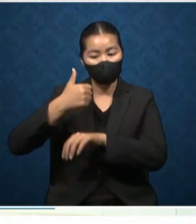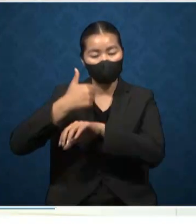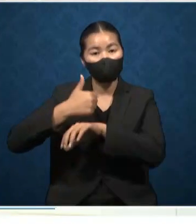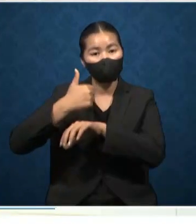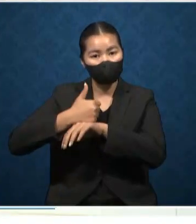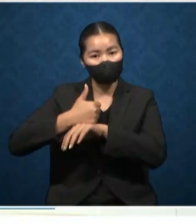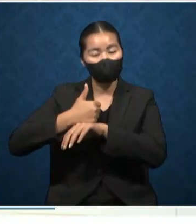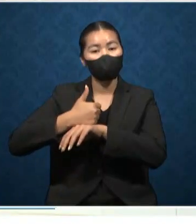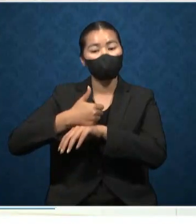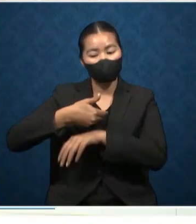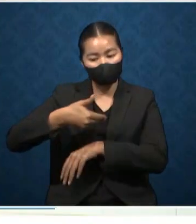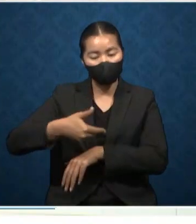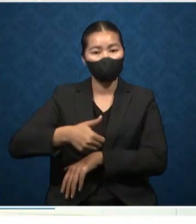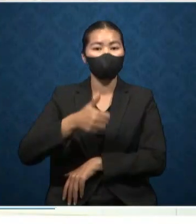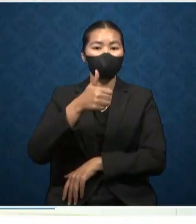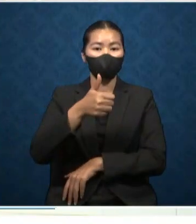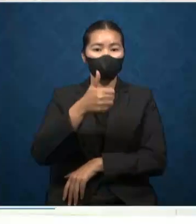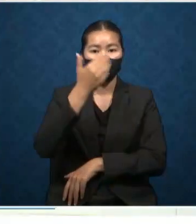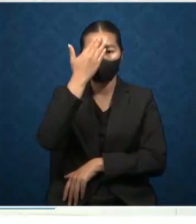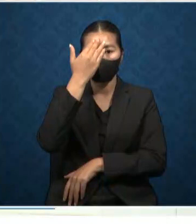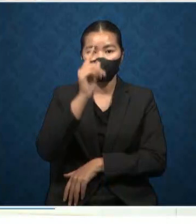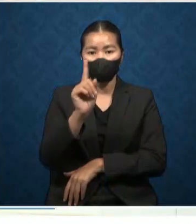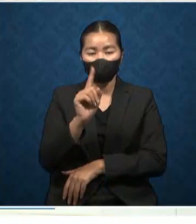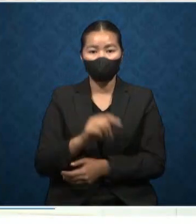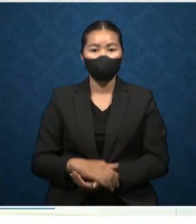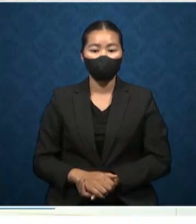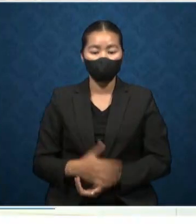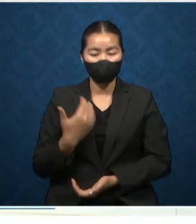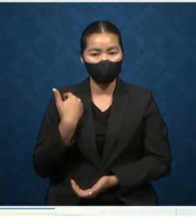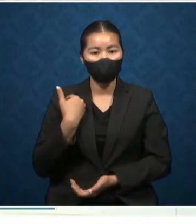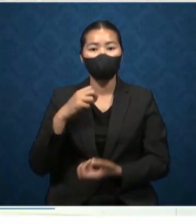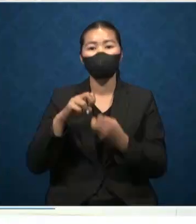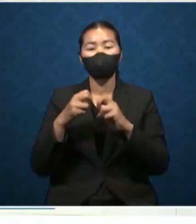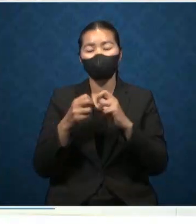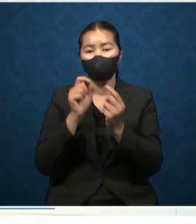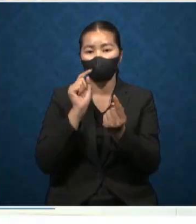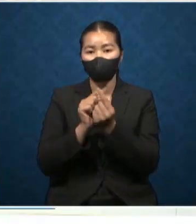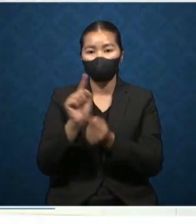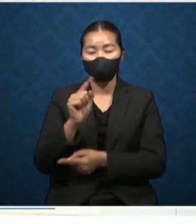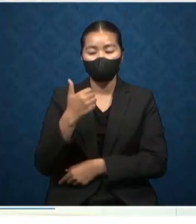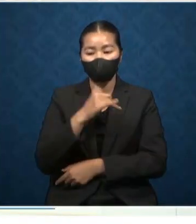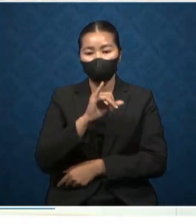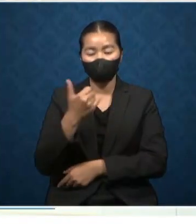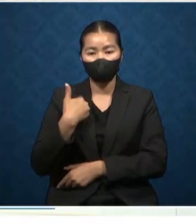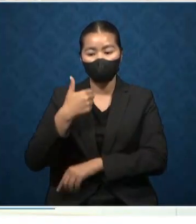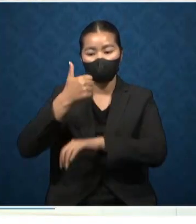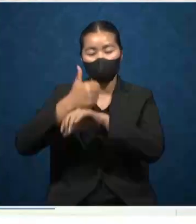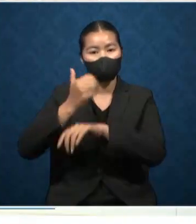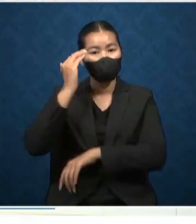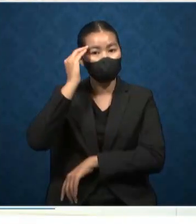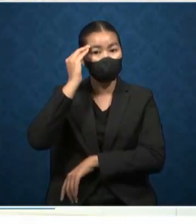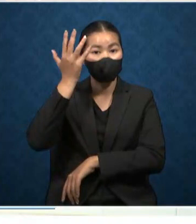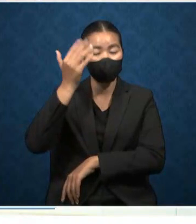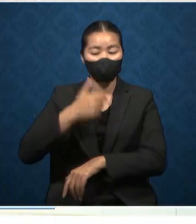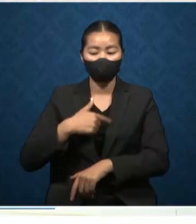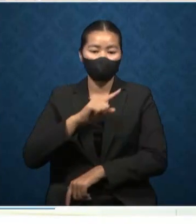บแลเจอปัหาว่าบางครั้ผกปาวท่ไม่รับทราบ เป